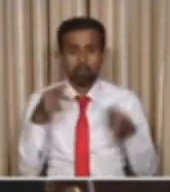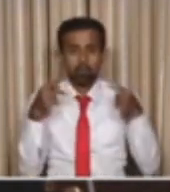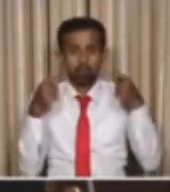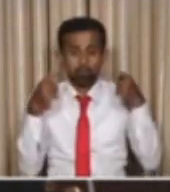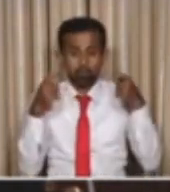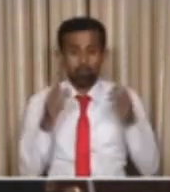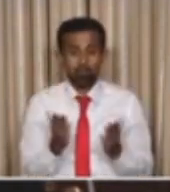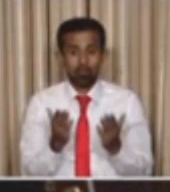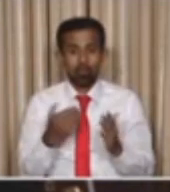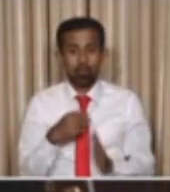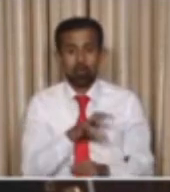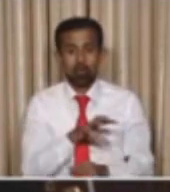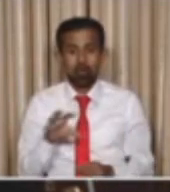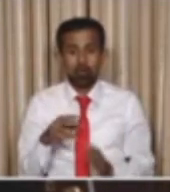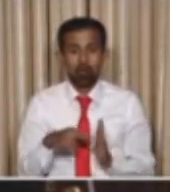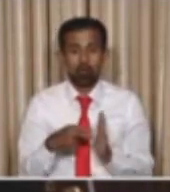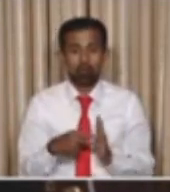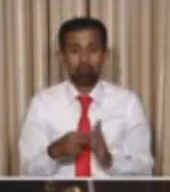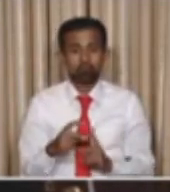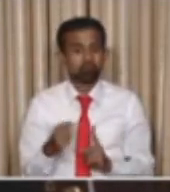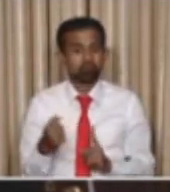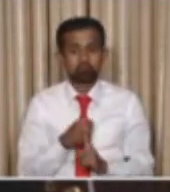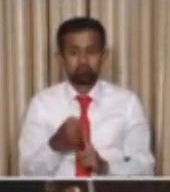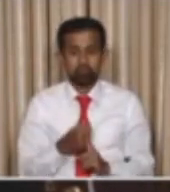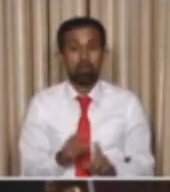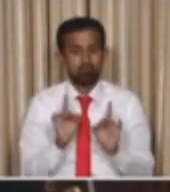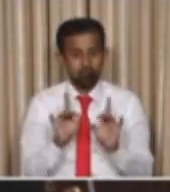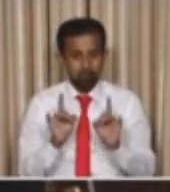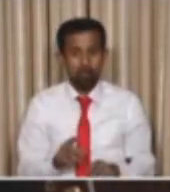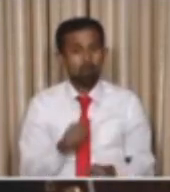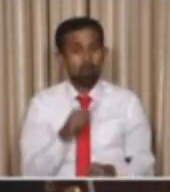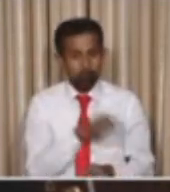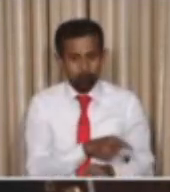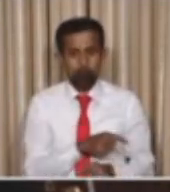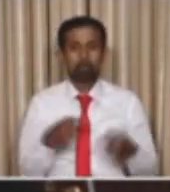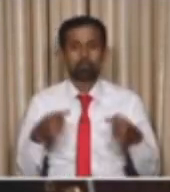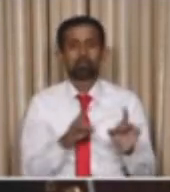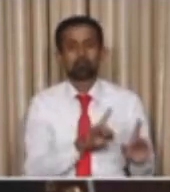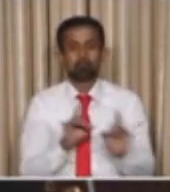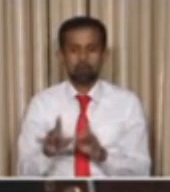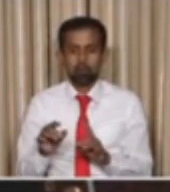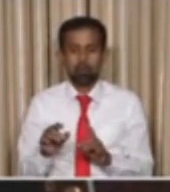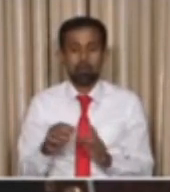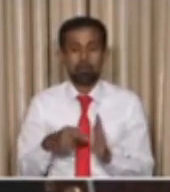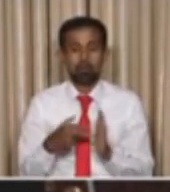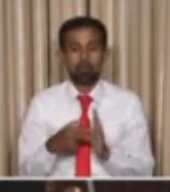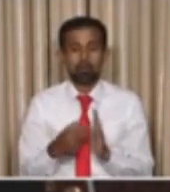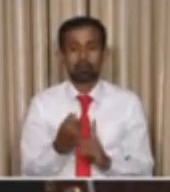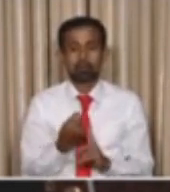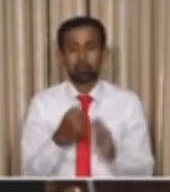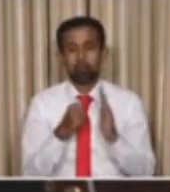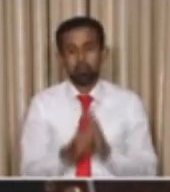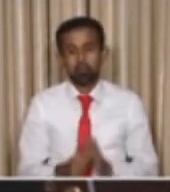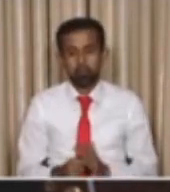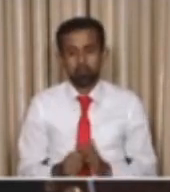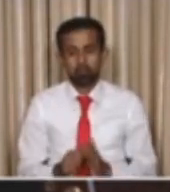අතර යුද්ධමය තත්ත්වය නිසා අපේ රටවල් වලට ආර්ථික දරුණු බලපෑමක් ඇති වුණා වගේම තමයි මේ තත්ත්වයක් බලපානවා අපේ රටවල් වල